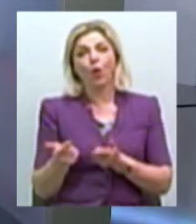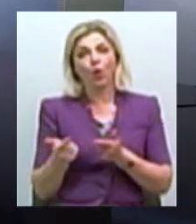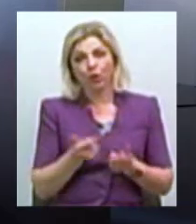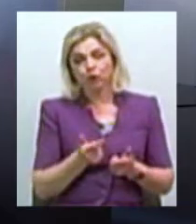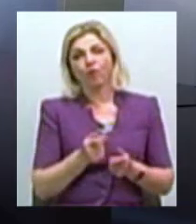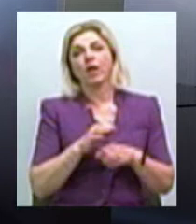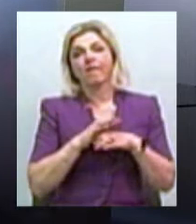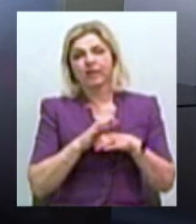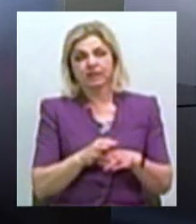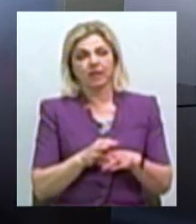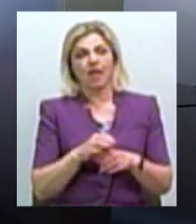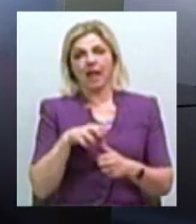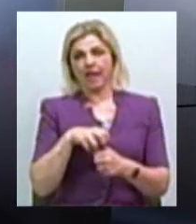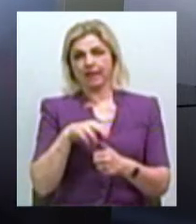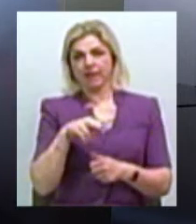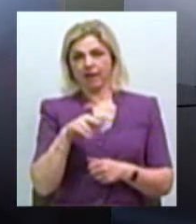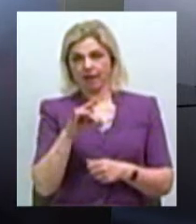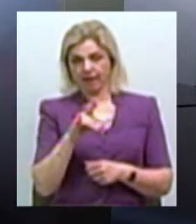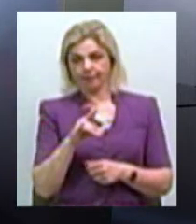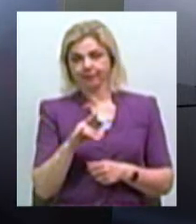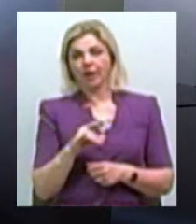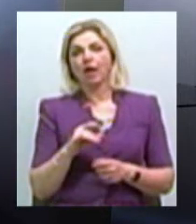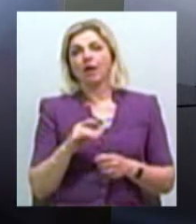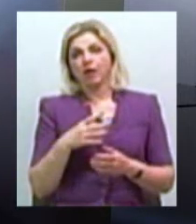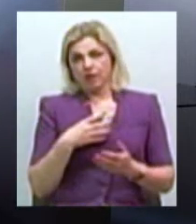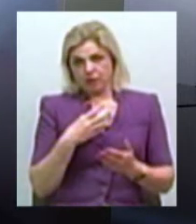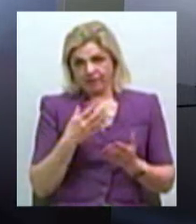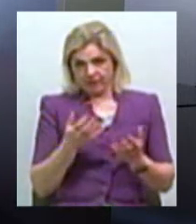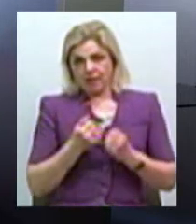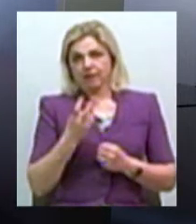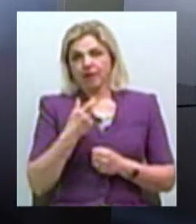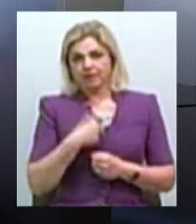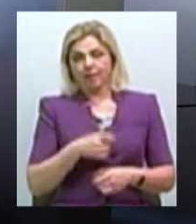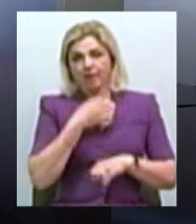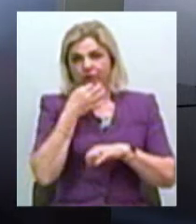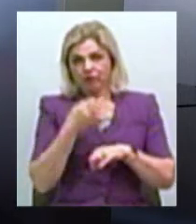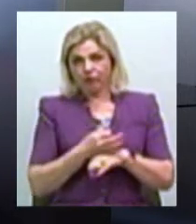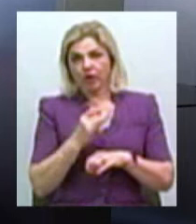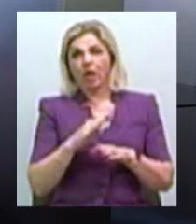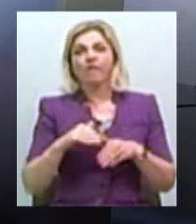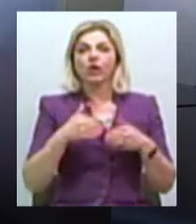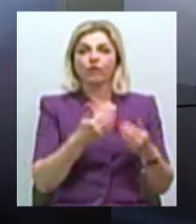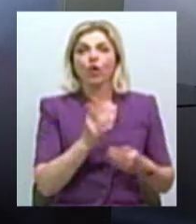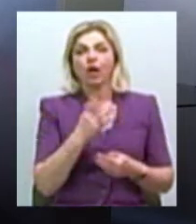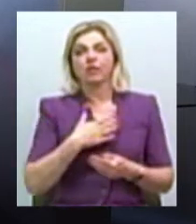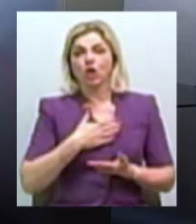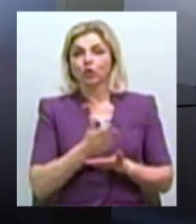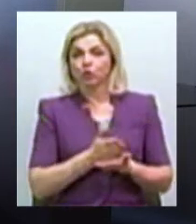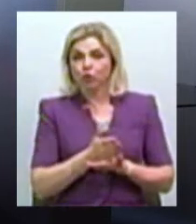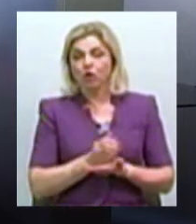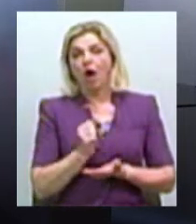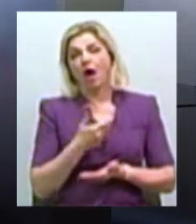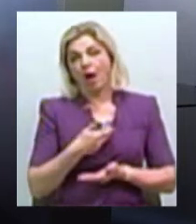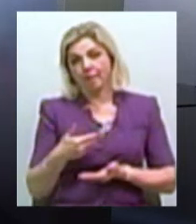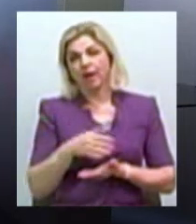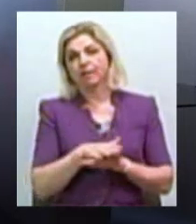повести, потенційні лідери, готові все ж таки певною мірою взяти на себе відповідальність і звернутися до нашої служби, а ми вже далі